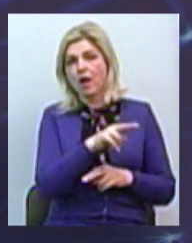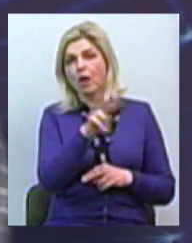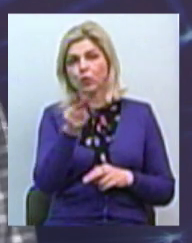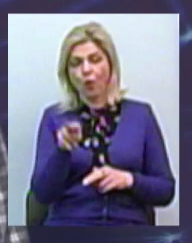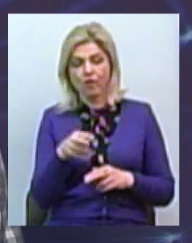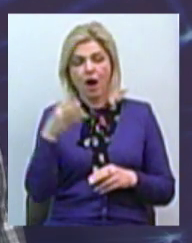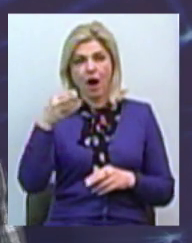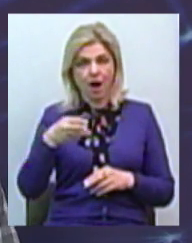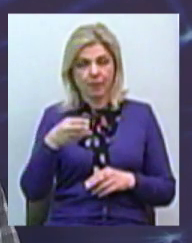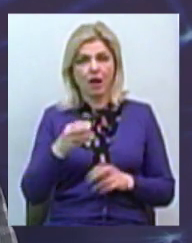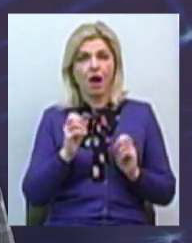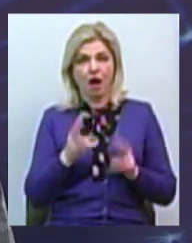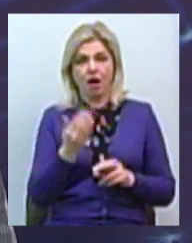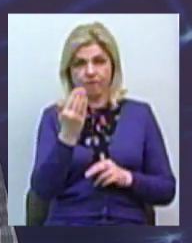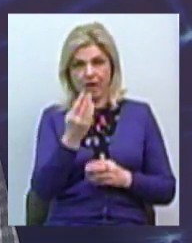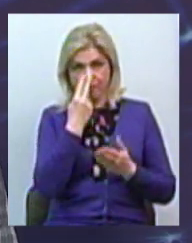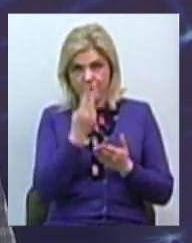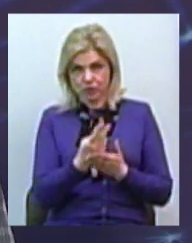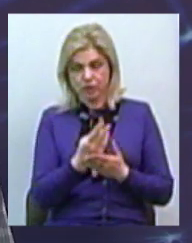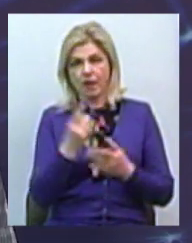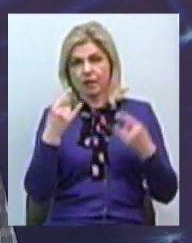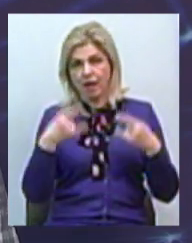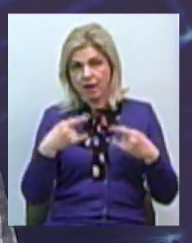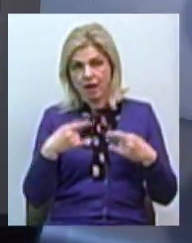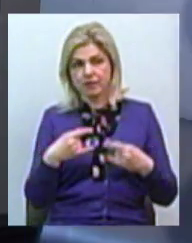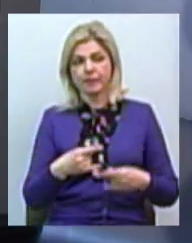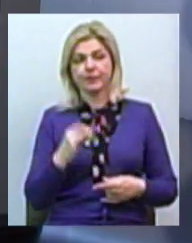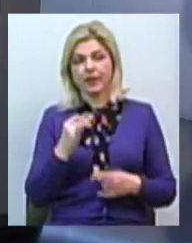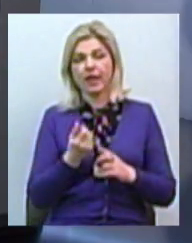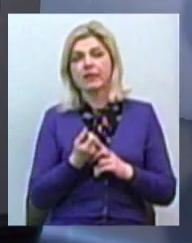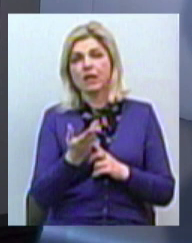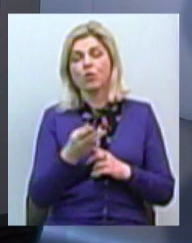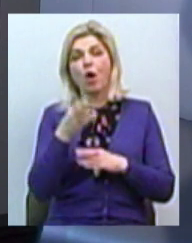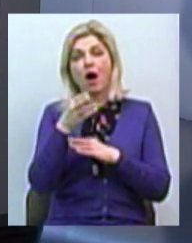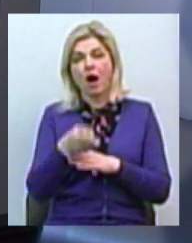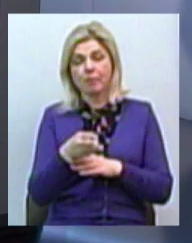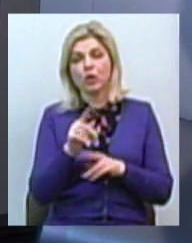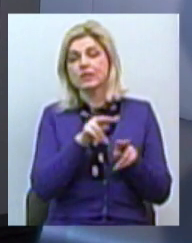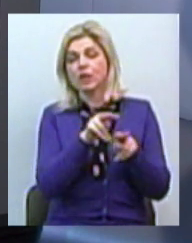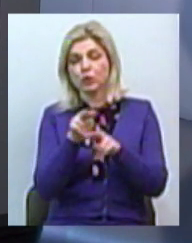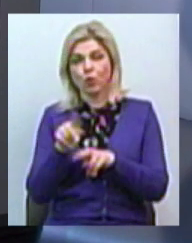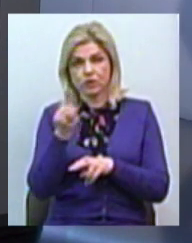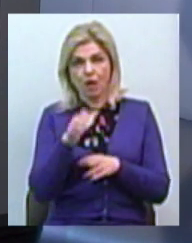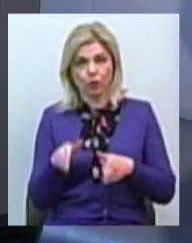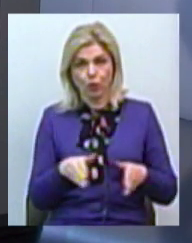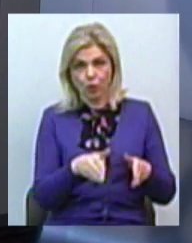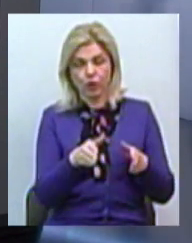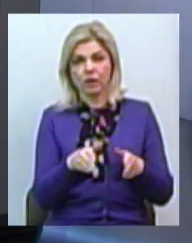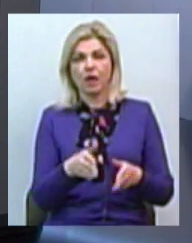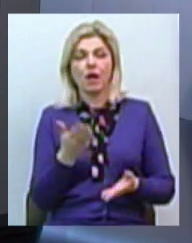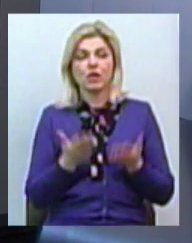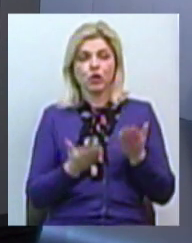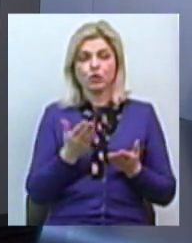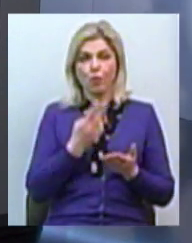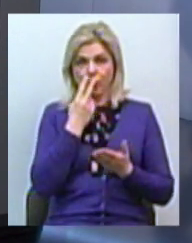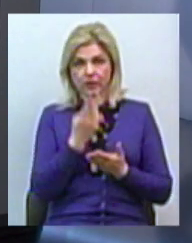як ви бачите зараз на екрані, декілька камер, які слідкують за дорогою. Ну, якщо от